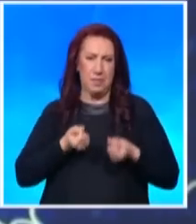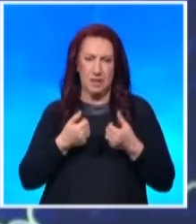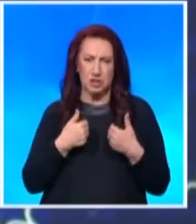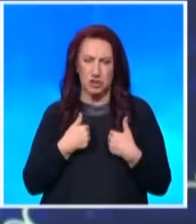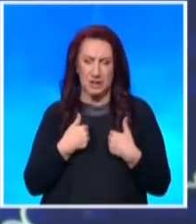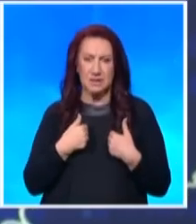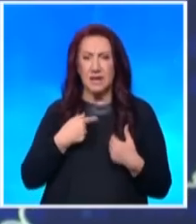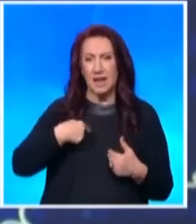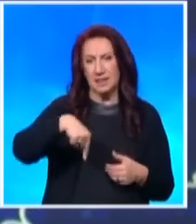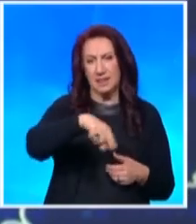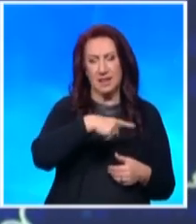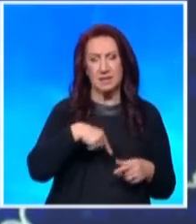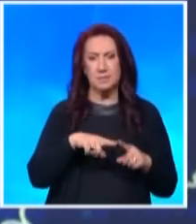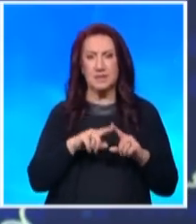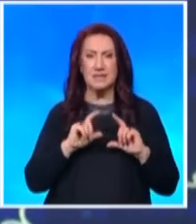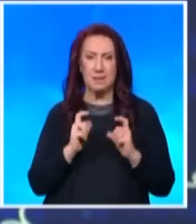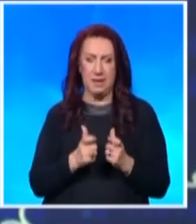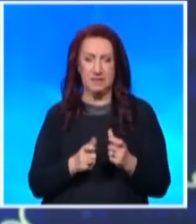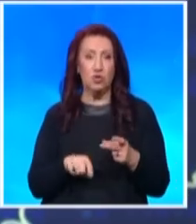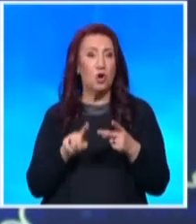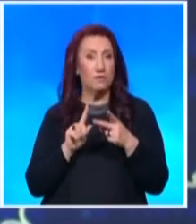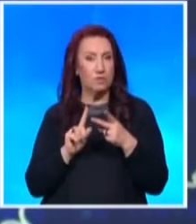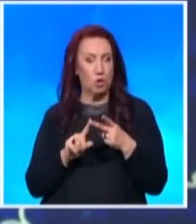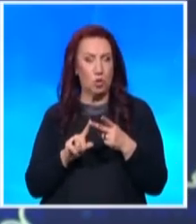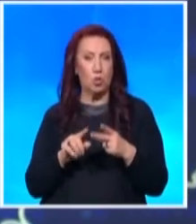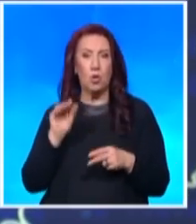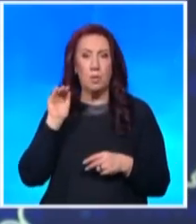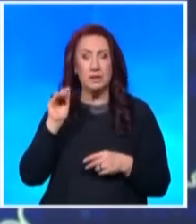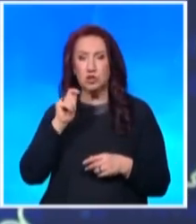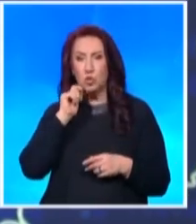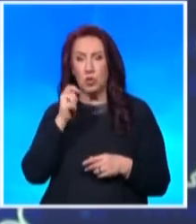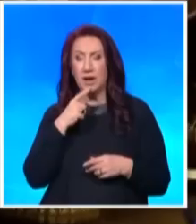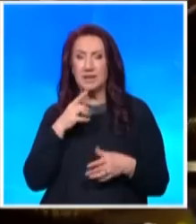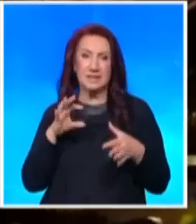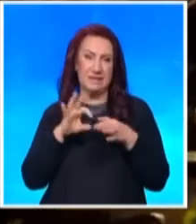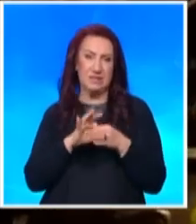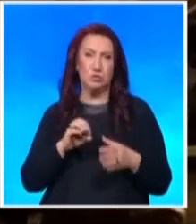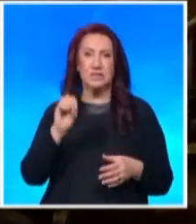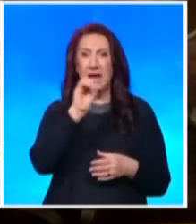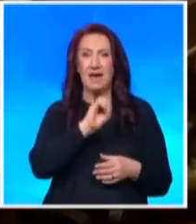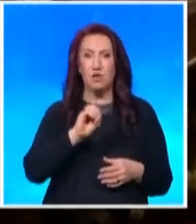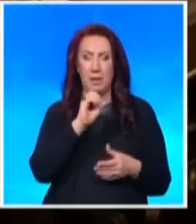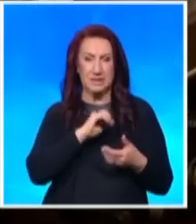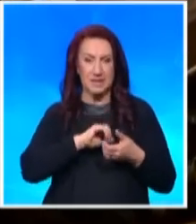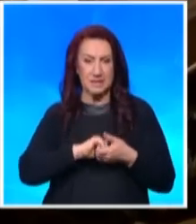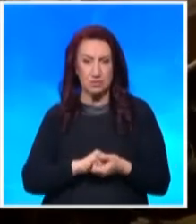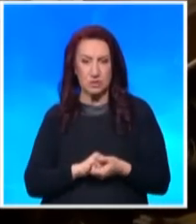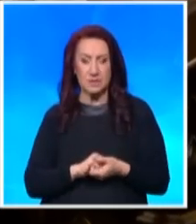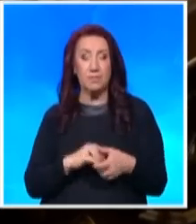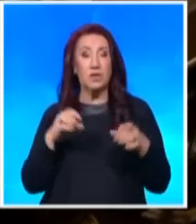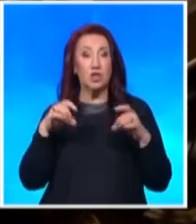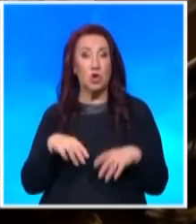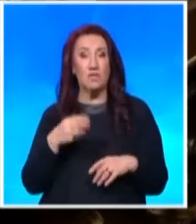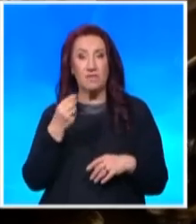сме семейство. И второто ми послание – бъдещето на Украина е в Европейския съюз. В новата финансова помощ е